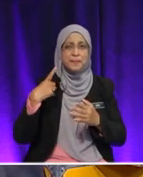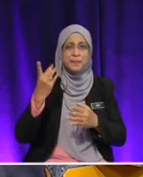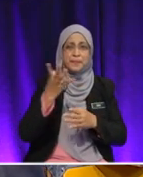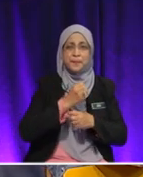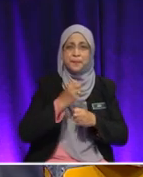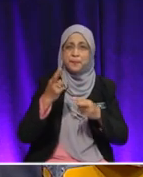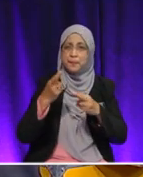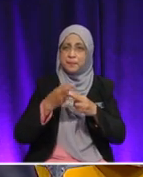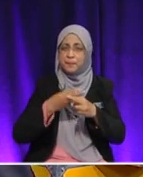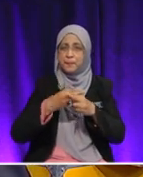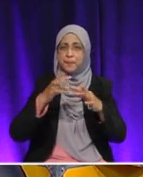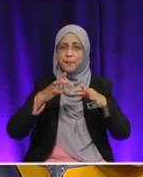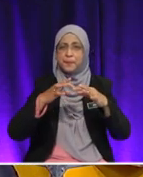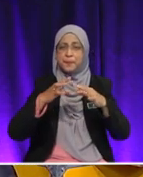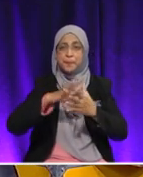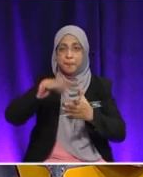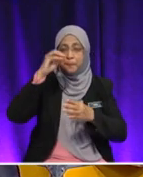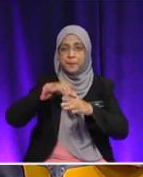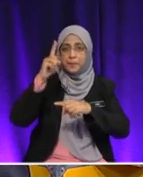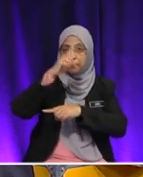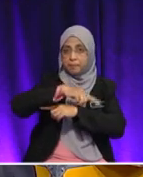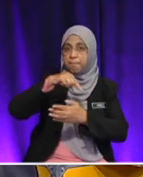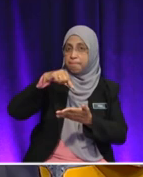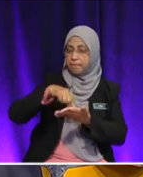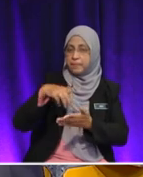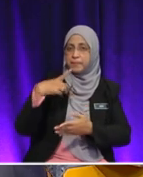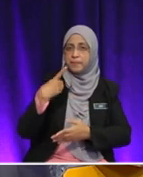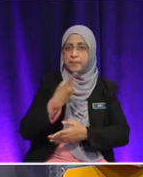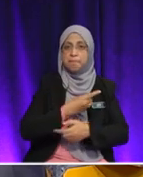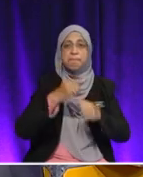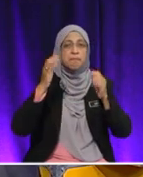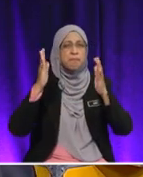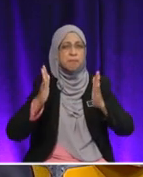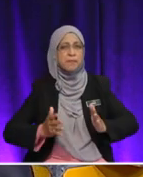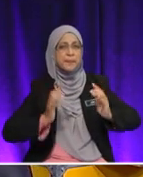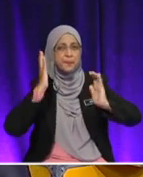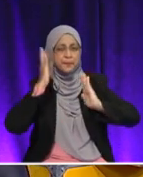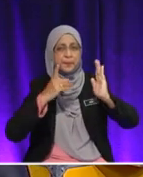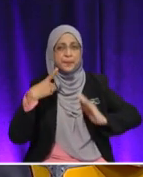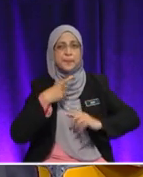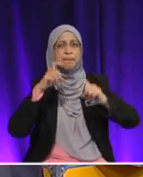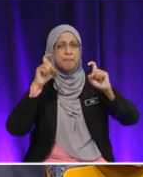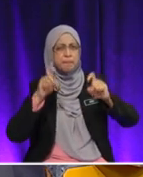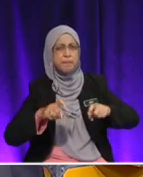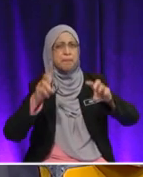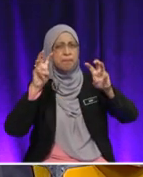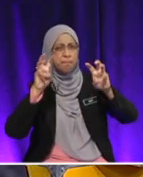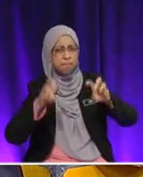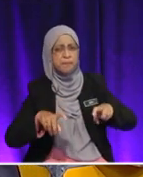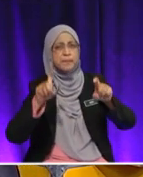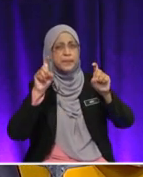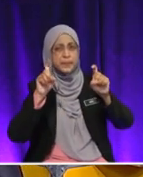sesi pembelajaran kita pada hari ini murid-murid kita sebagai warga negara kita harus kita wajib kita